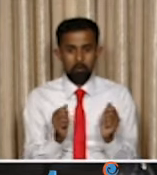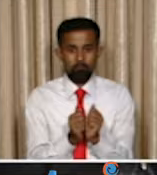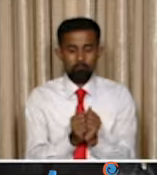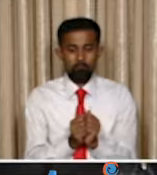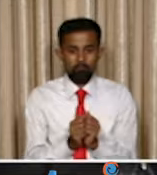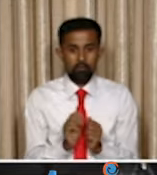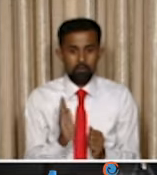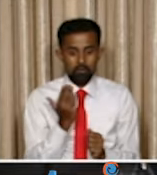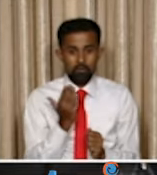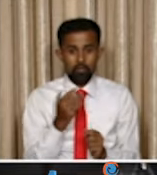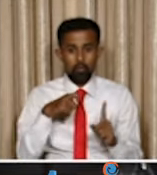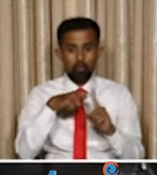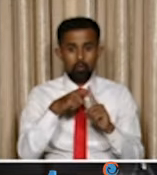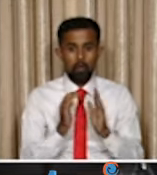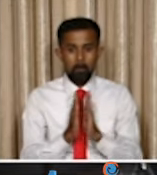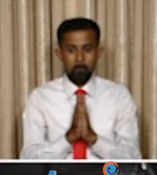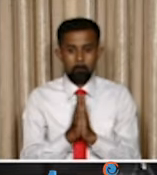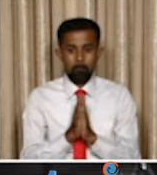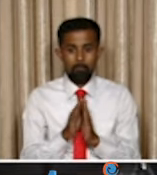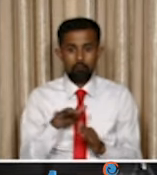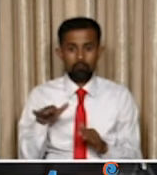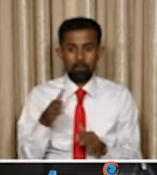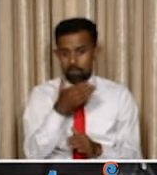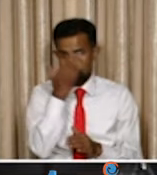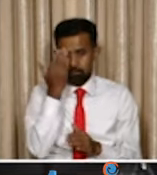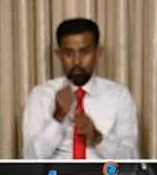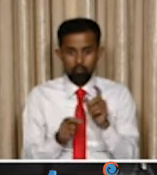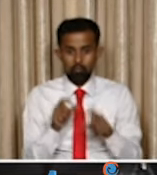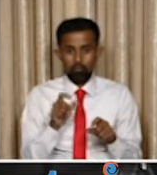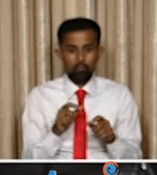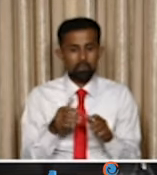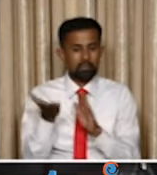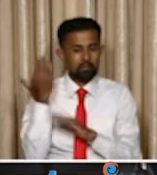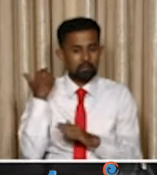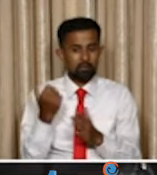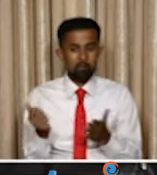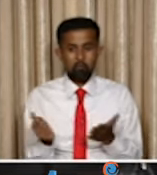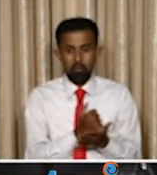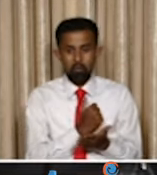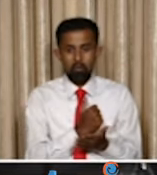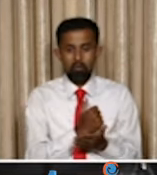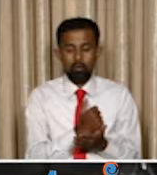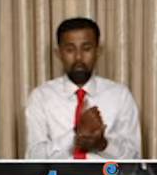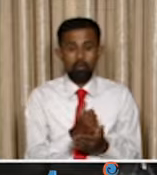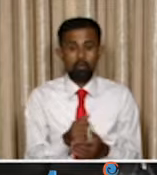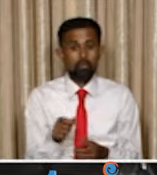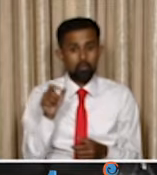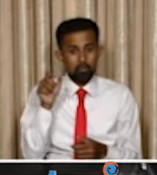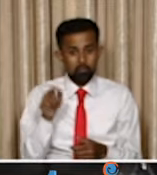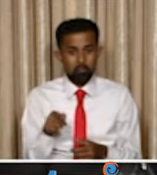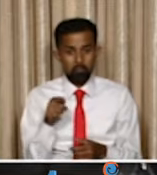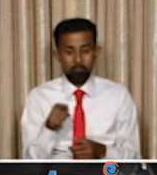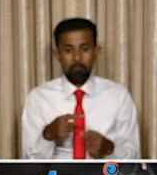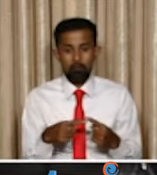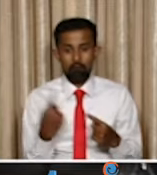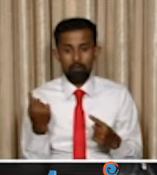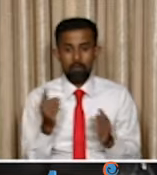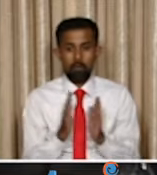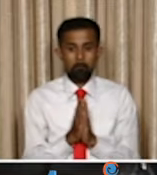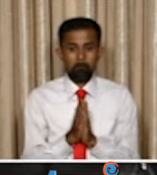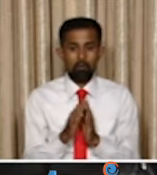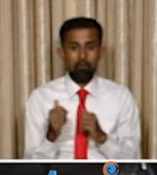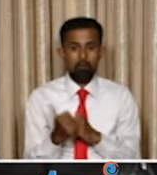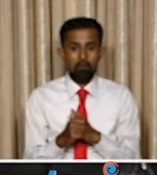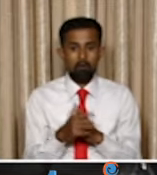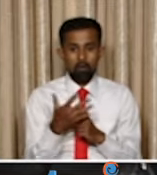நீங்கள் தமிழர்களுடைய வரலாற்றை மறைத்து பொய்யான வரலாறுகளை உருவாக்கி அங்கே காட்டி ஒரு விஹாரியை கட்டி அதை